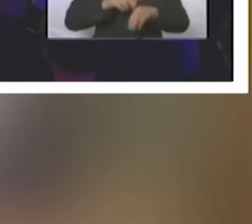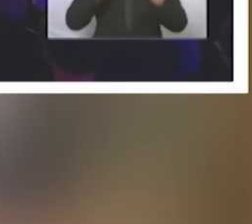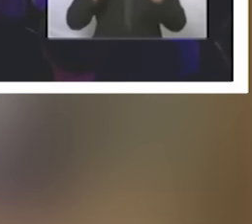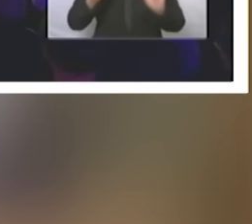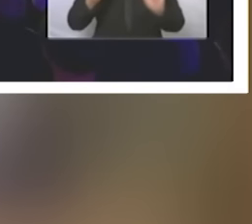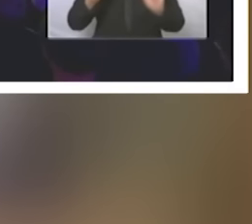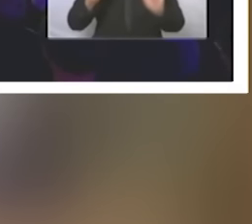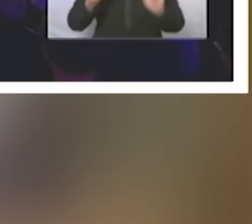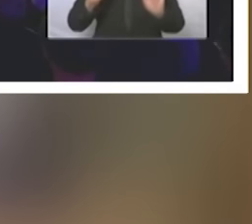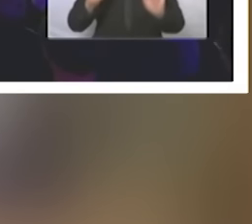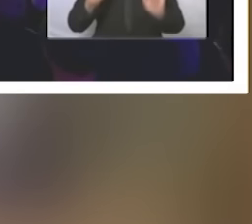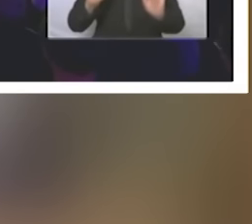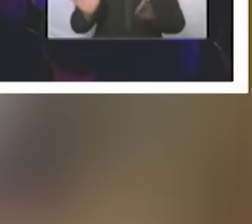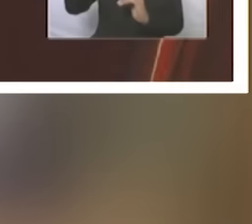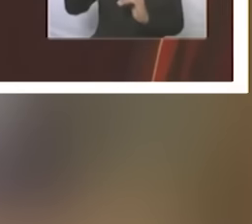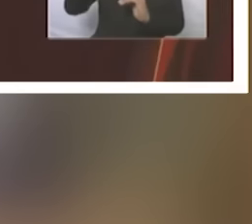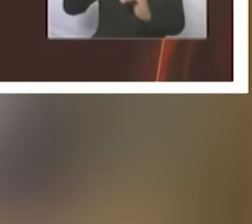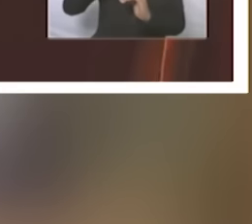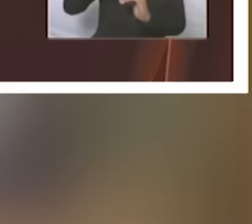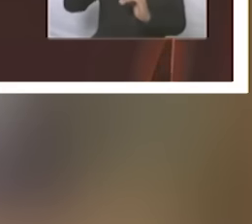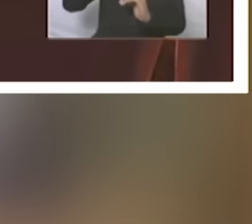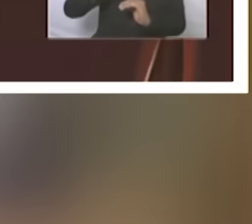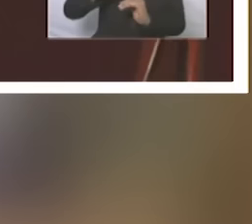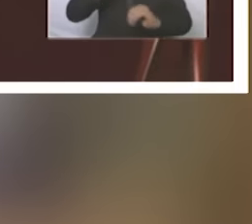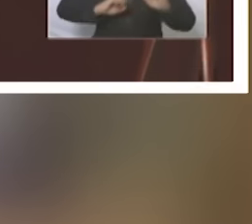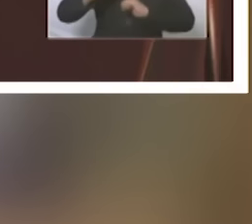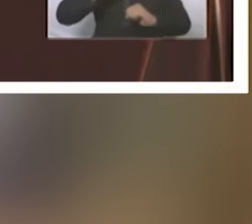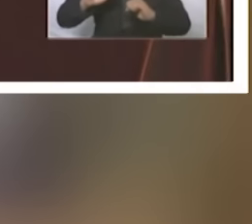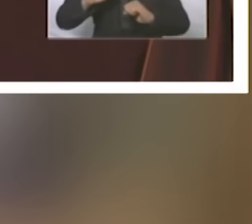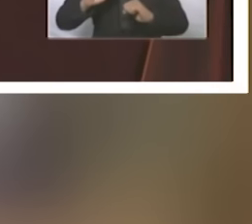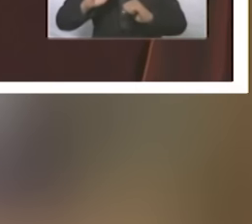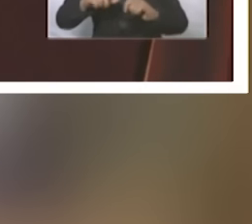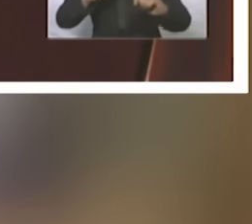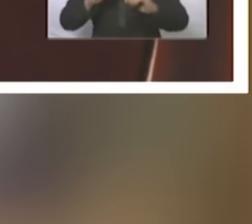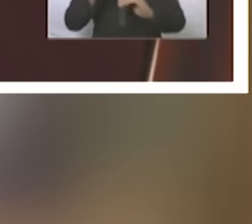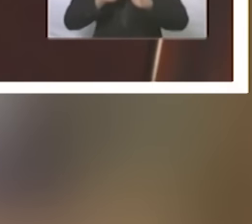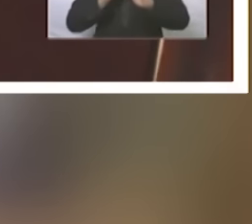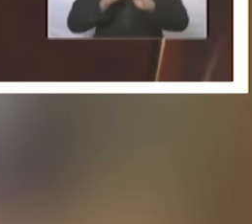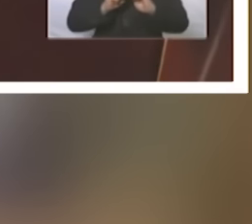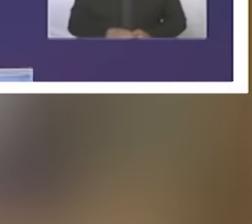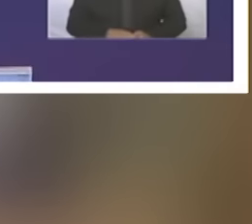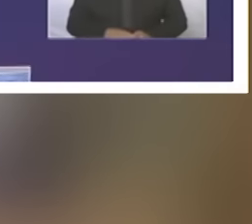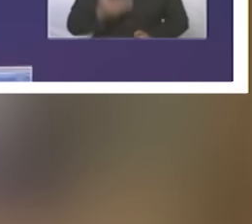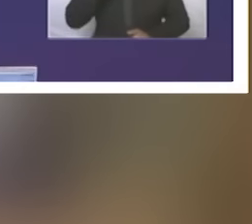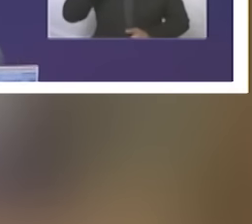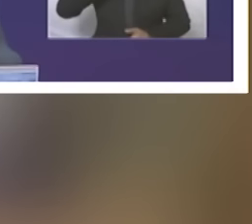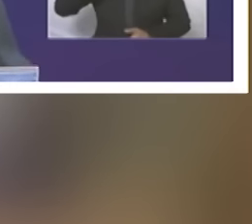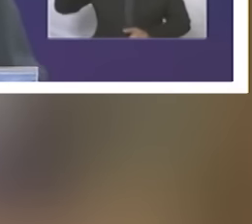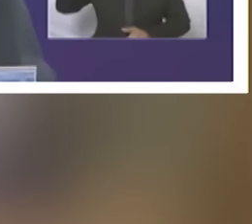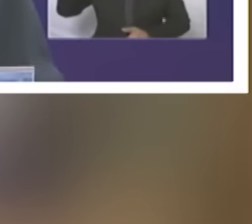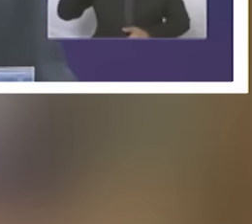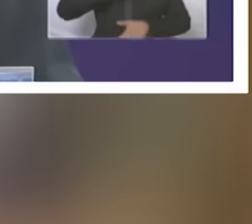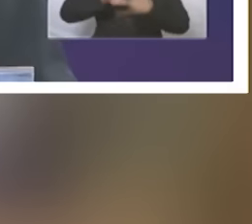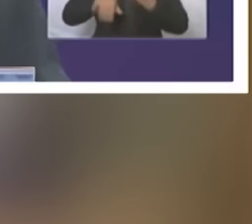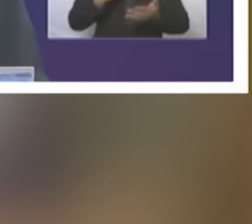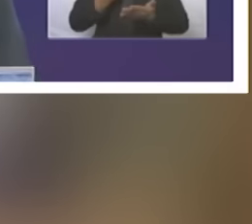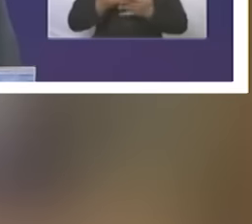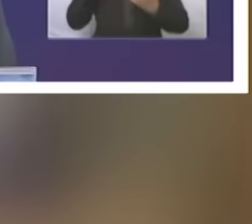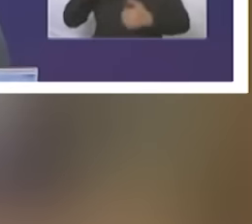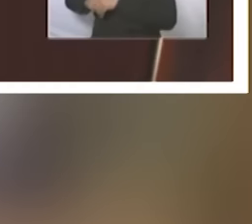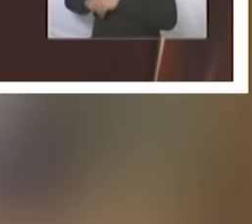dengan debat calon wakil presiden itu dengan pertanyaan yang sifatnya trap gitu ya. Contohnya misalnya